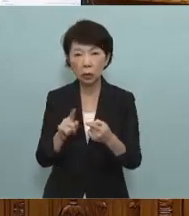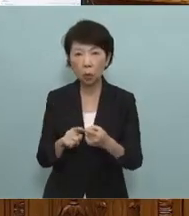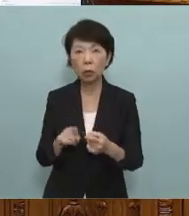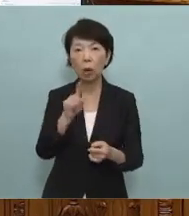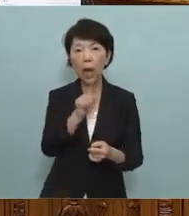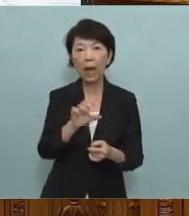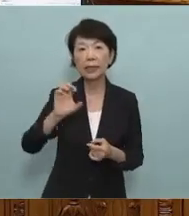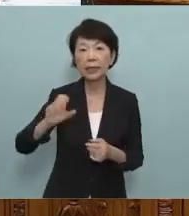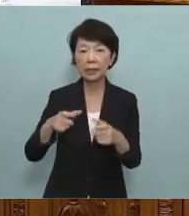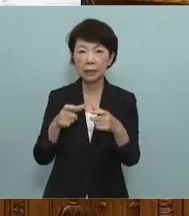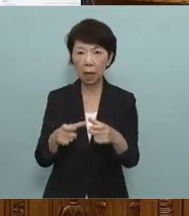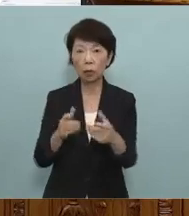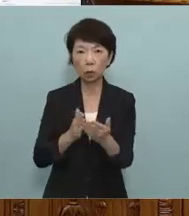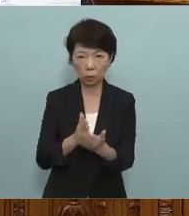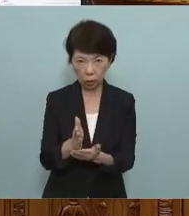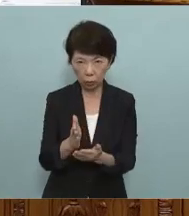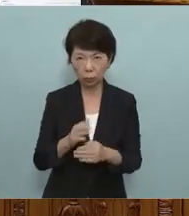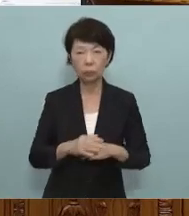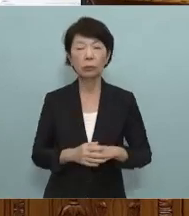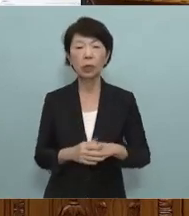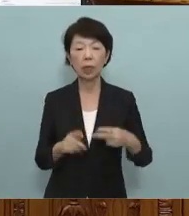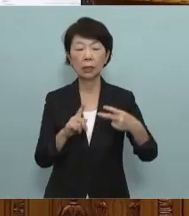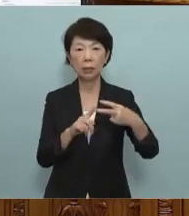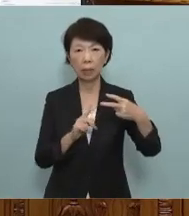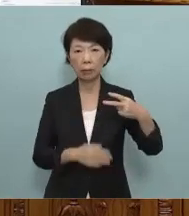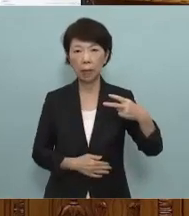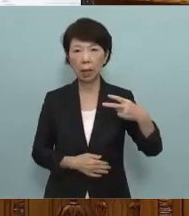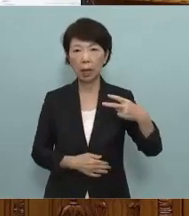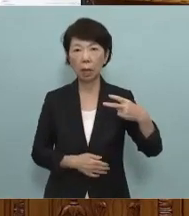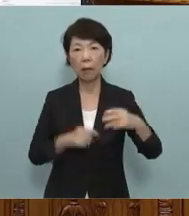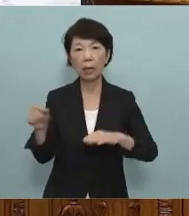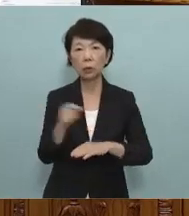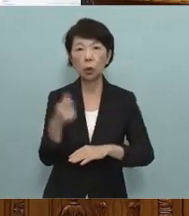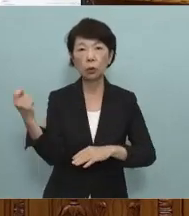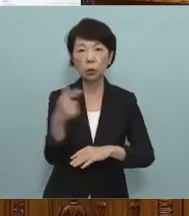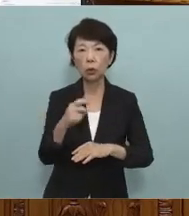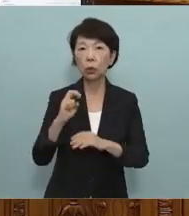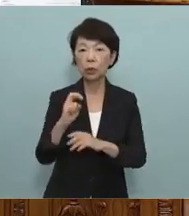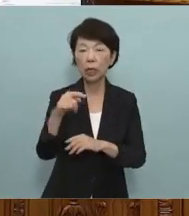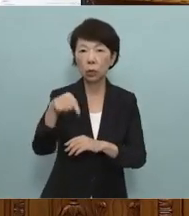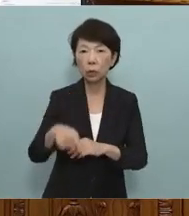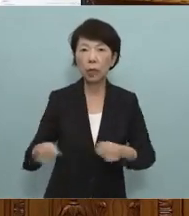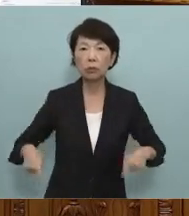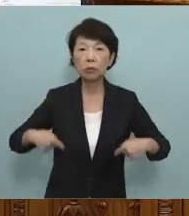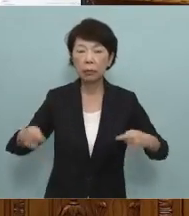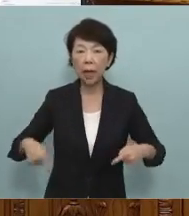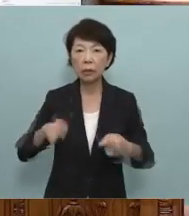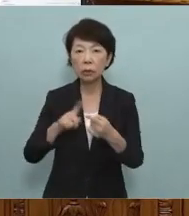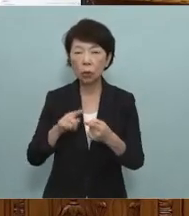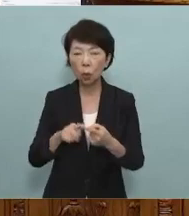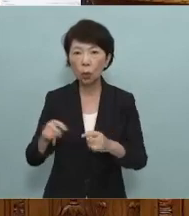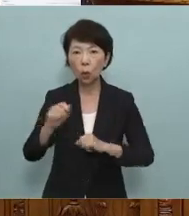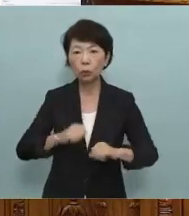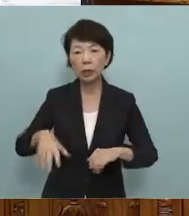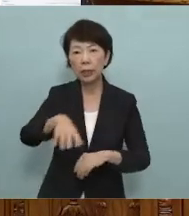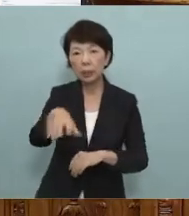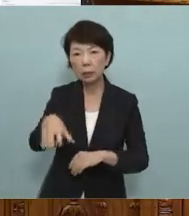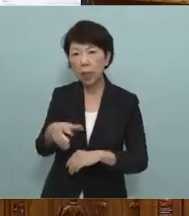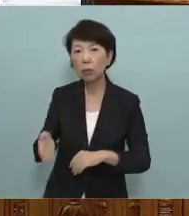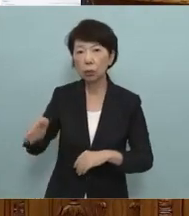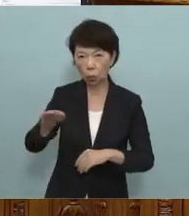IC カードの導入、2番目に特急車両における車椅子用フリースペースの導